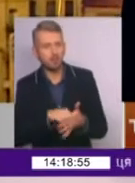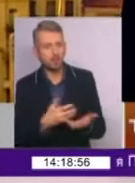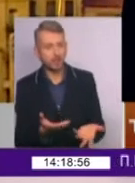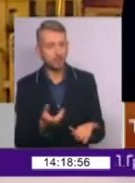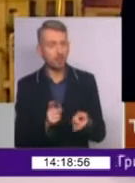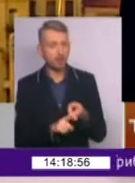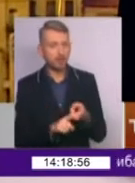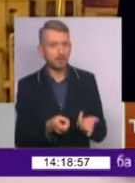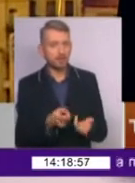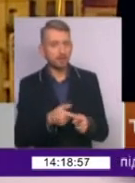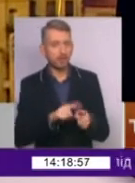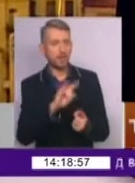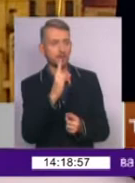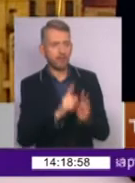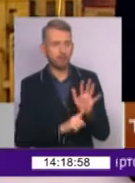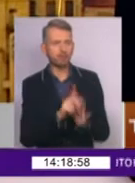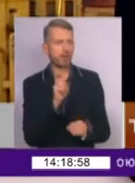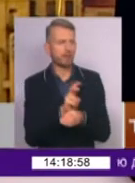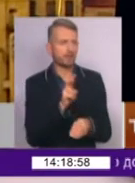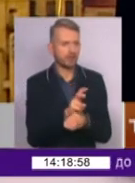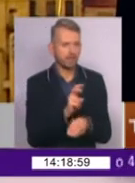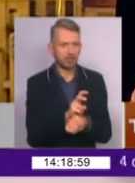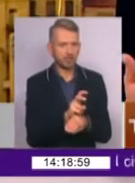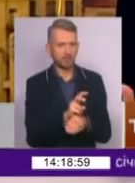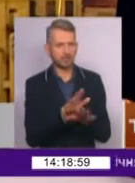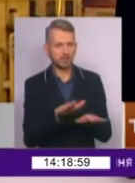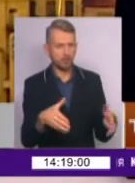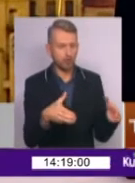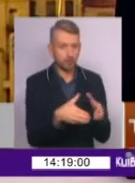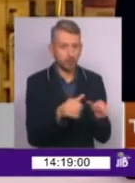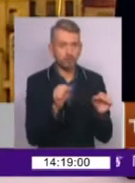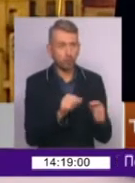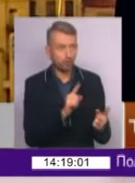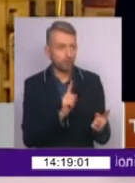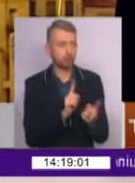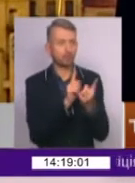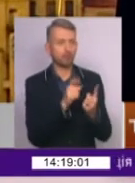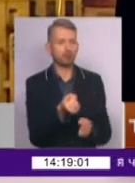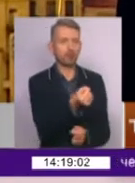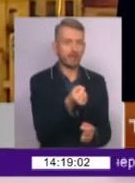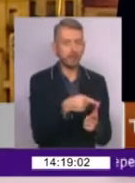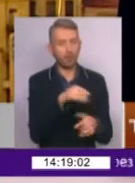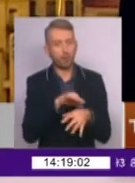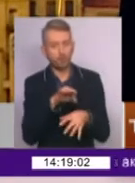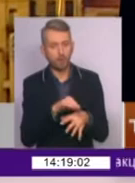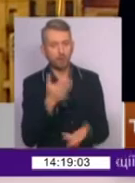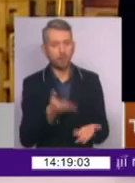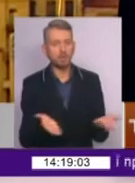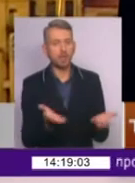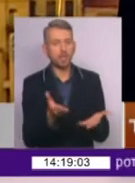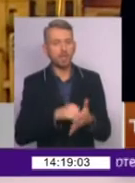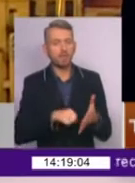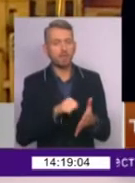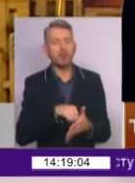що ця дитина починає відвідувати організований дитячий колектив і може зустрітися там з носієм або хворих. І, можливо, якісь фактори